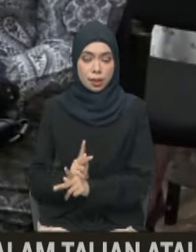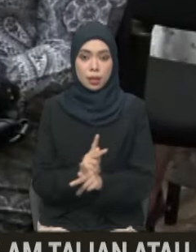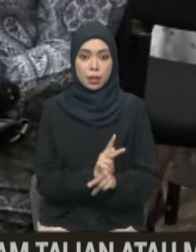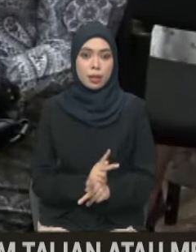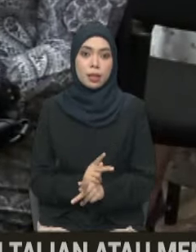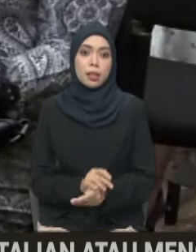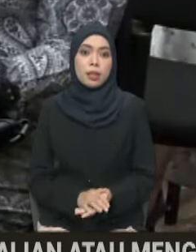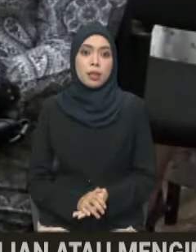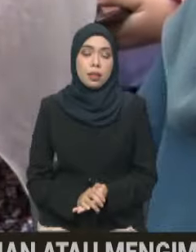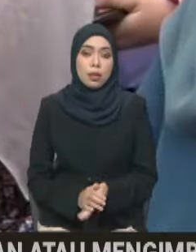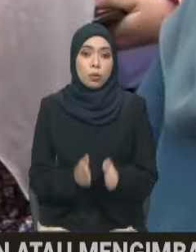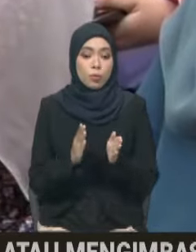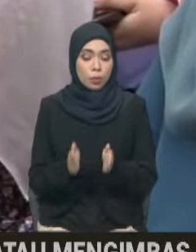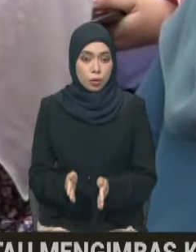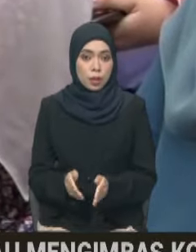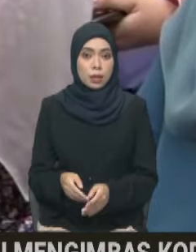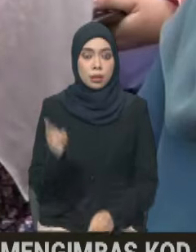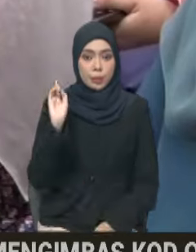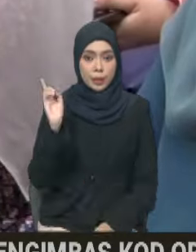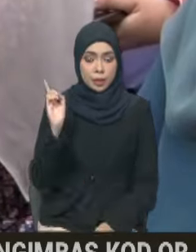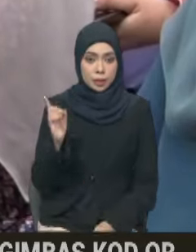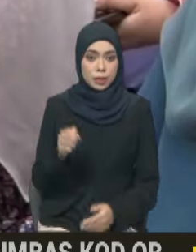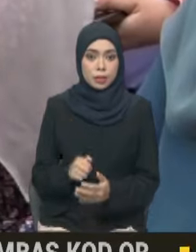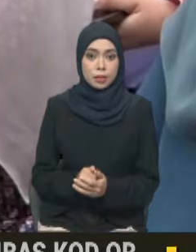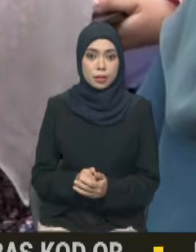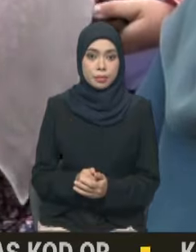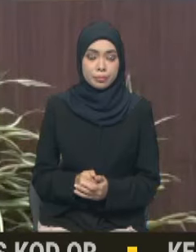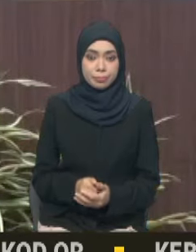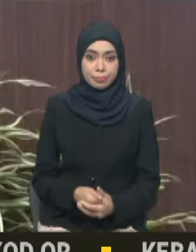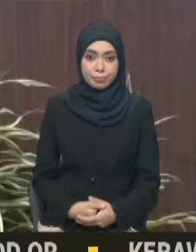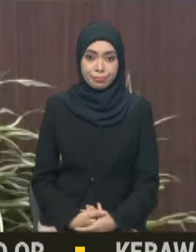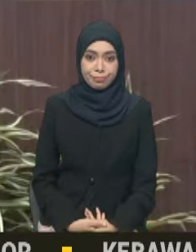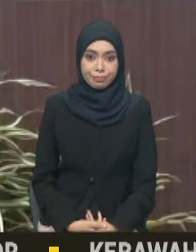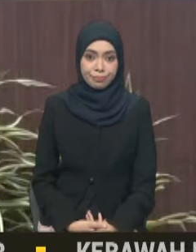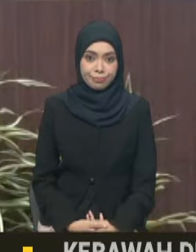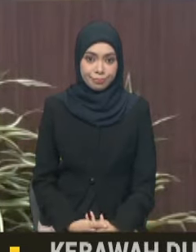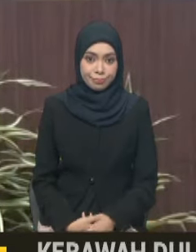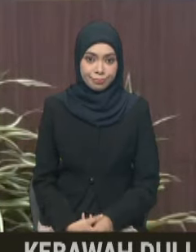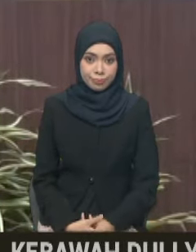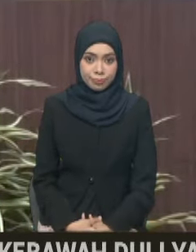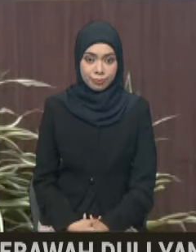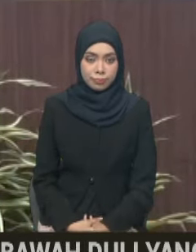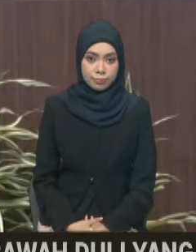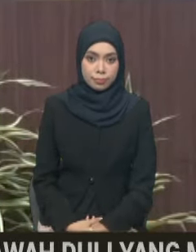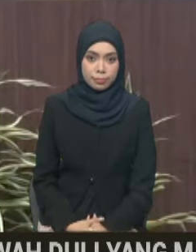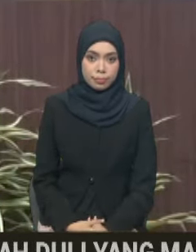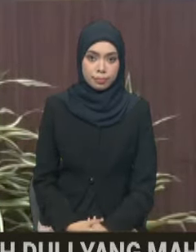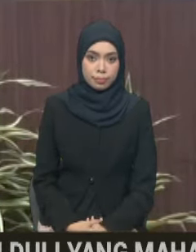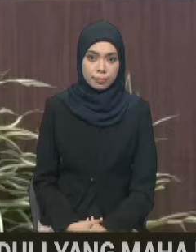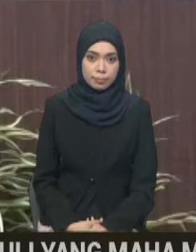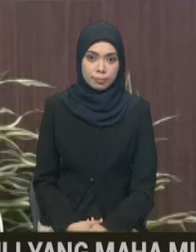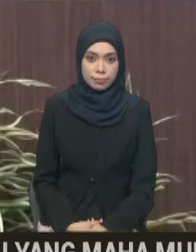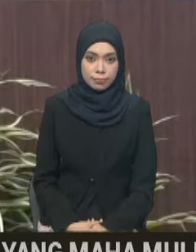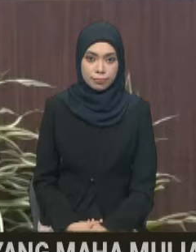Penolong Pegawai Perkembangan Ugama Pusat Dakwah Islamiah menyerikan majlis. Masuk ke tahun baru Hijrah